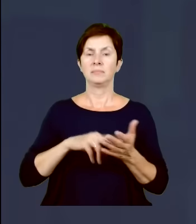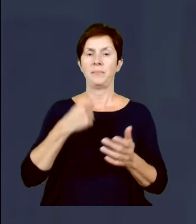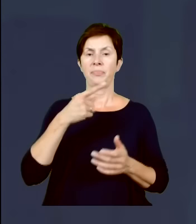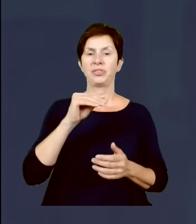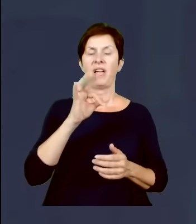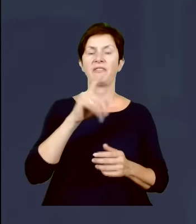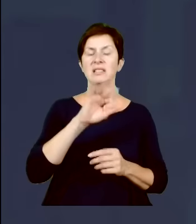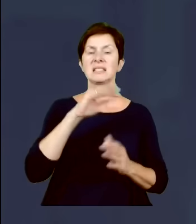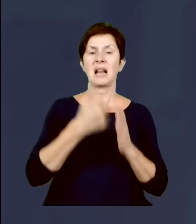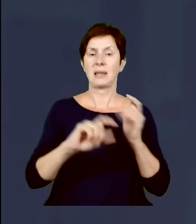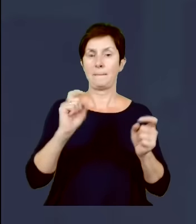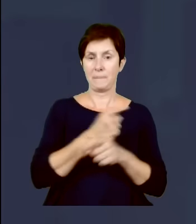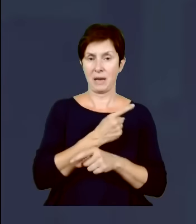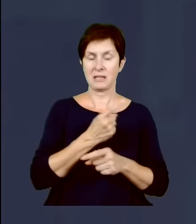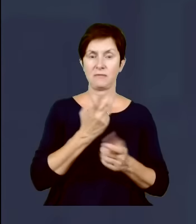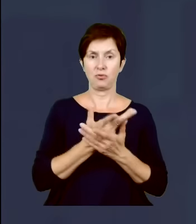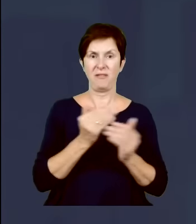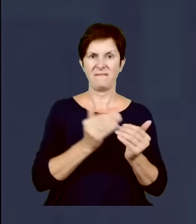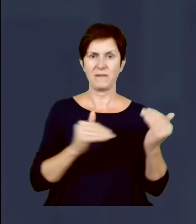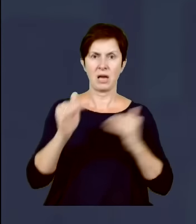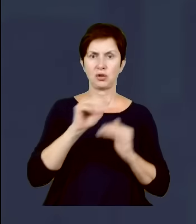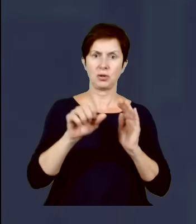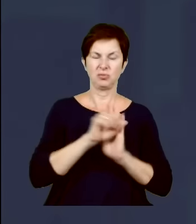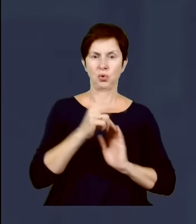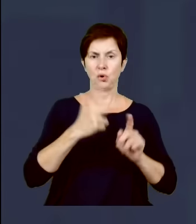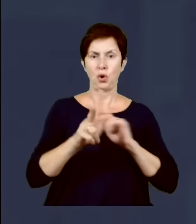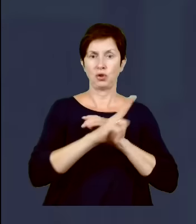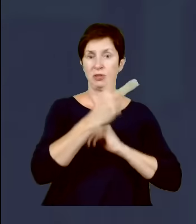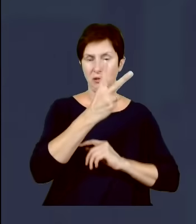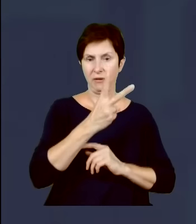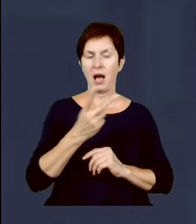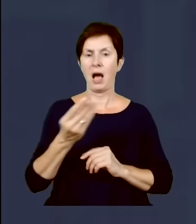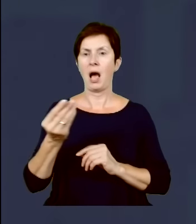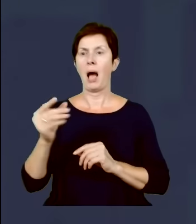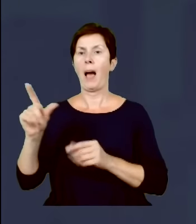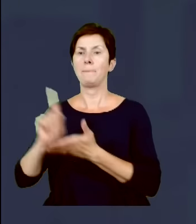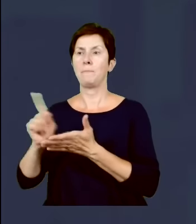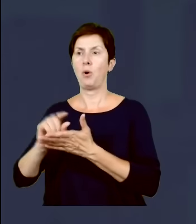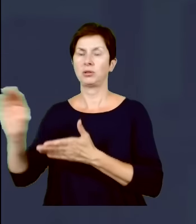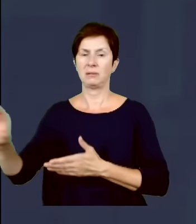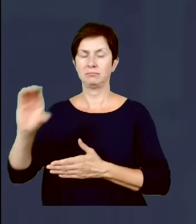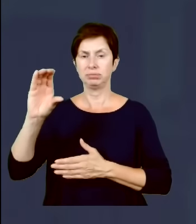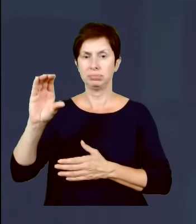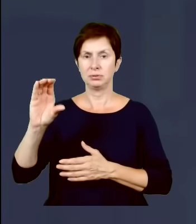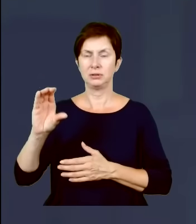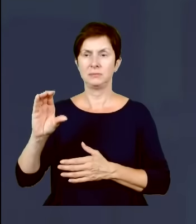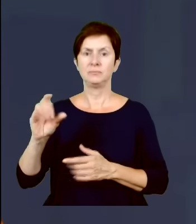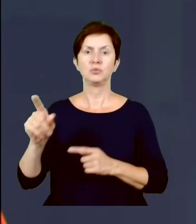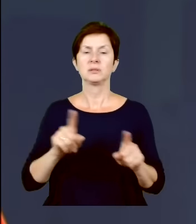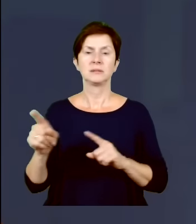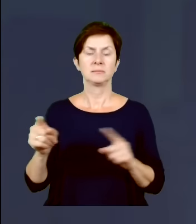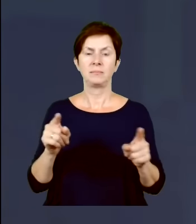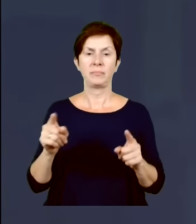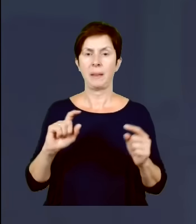państwa którą dzisiaj powiększono do 82 i przychody zwiększone z podatków oznaczają ni mniej ni więcej tylko tyle że to